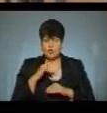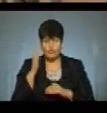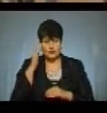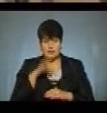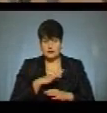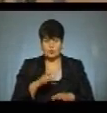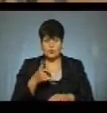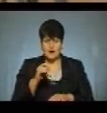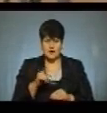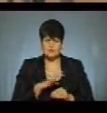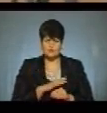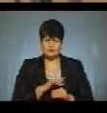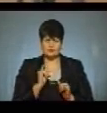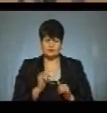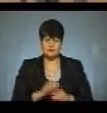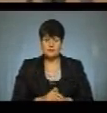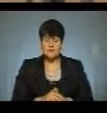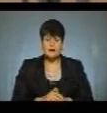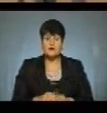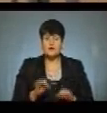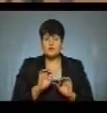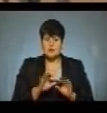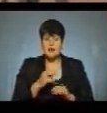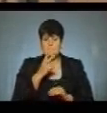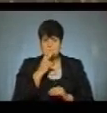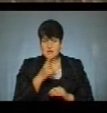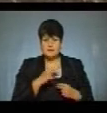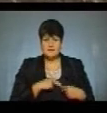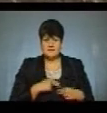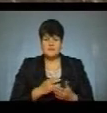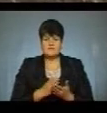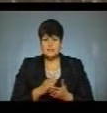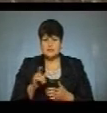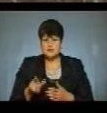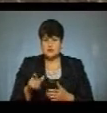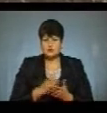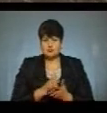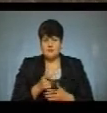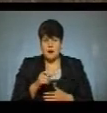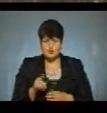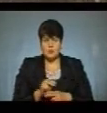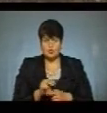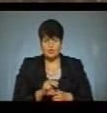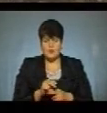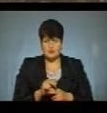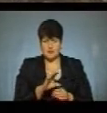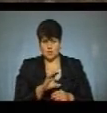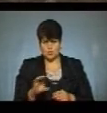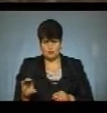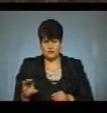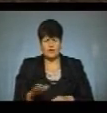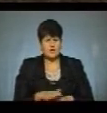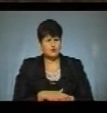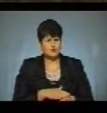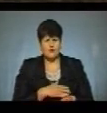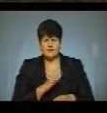газ подавали з пониженим тиском. Вона розповіла, бачила, як працівники служби газу ремонтували трубу. Вони ремонтували довго